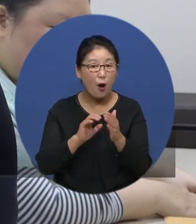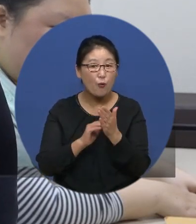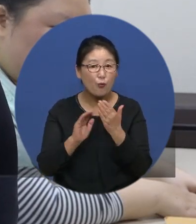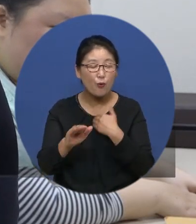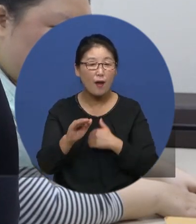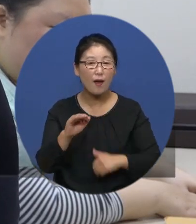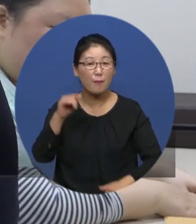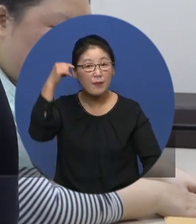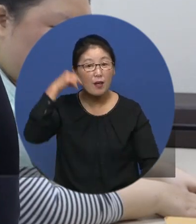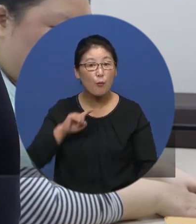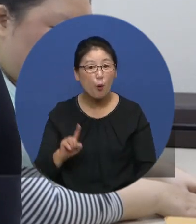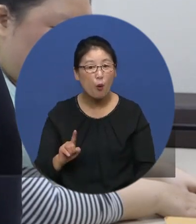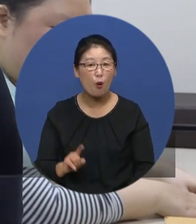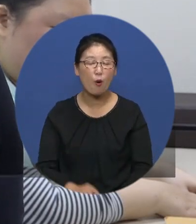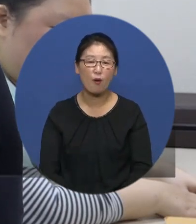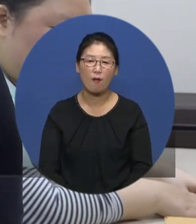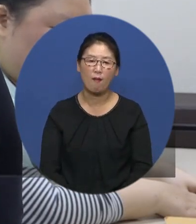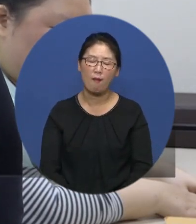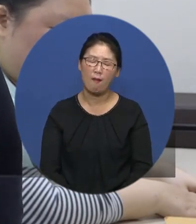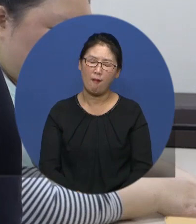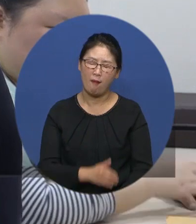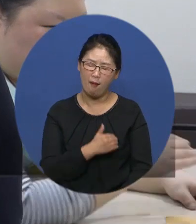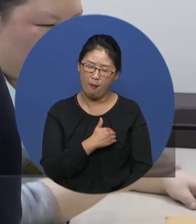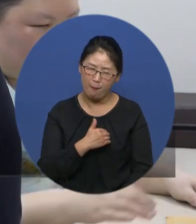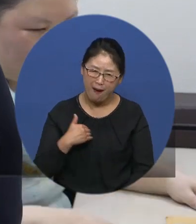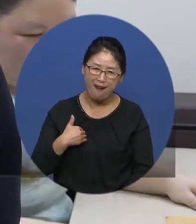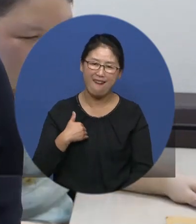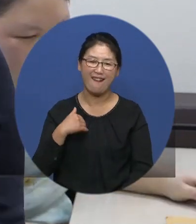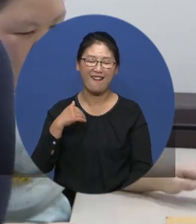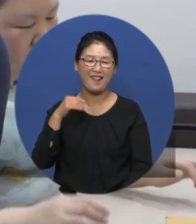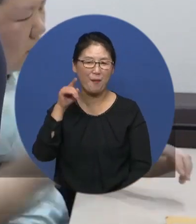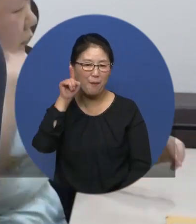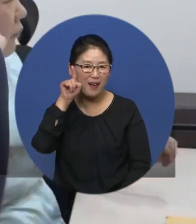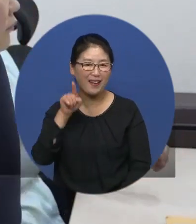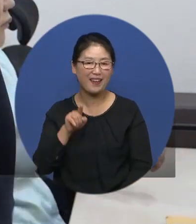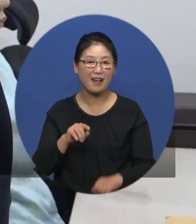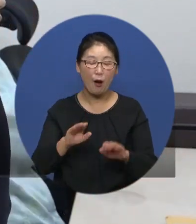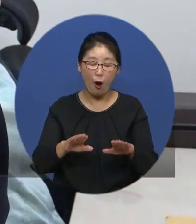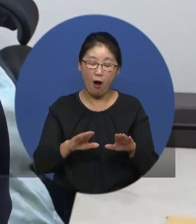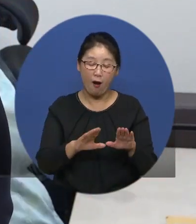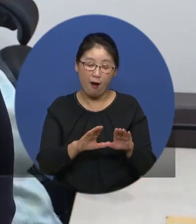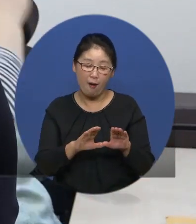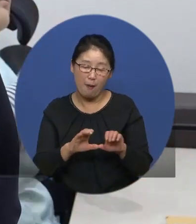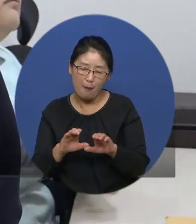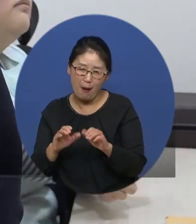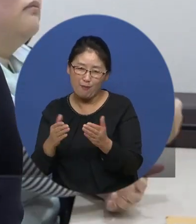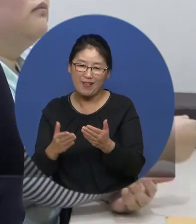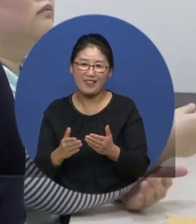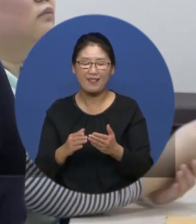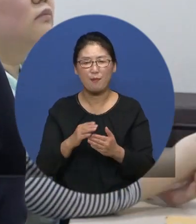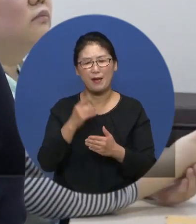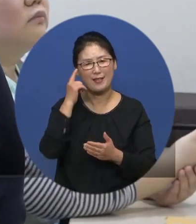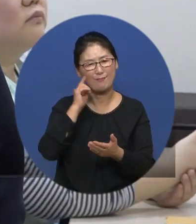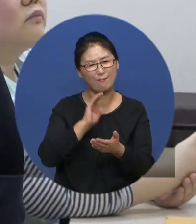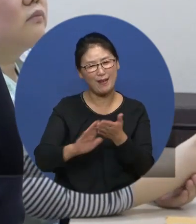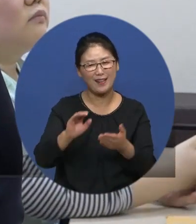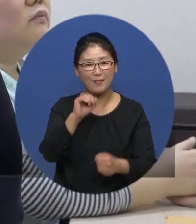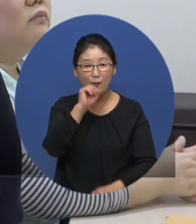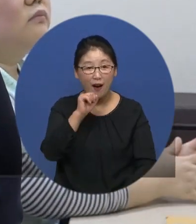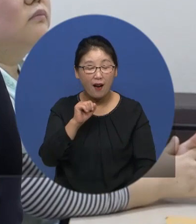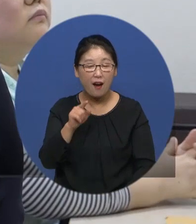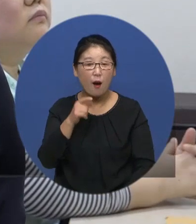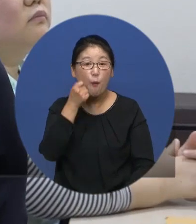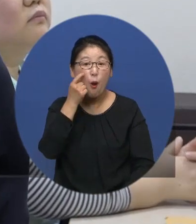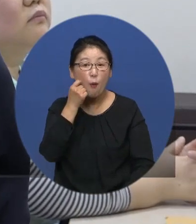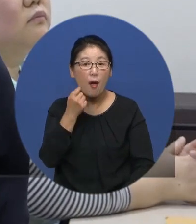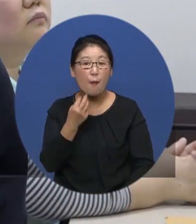어떠세요? 굉장히 만족하고 있고요. 네, 오늘도 받았는데 너무 시원했어요. 월에 몇 번 정도